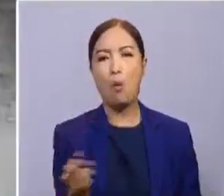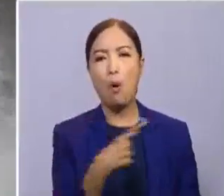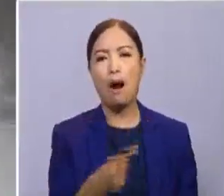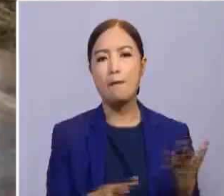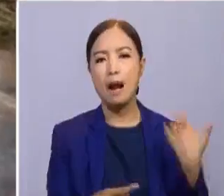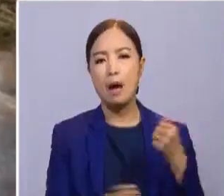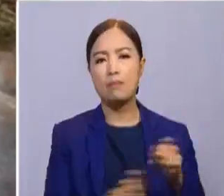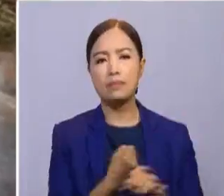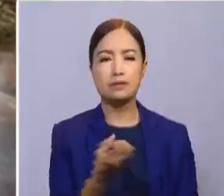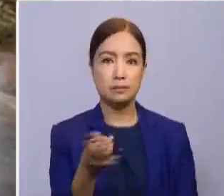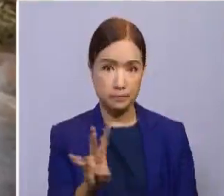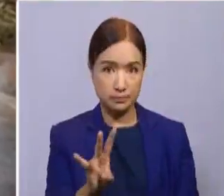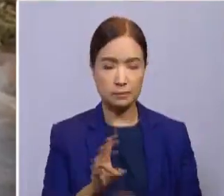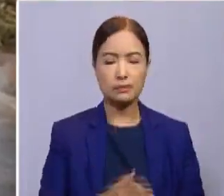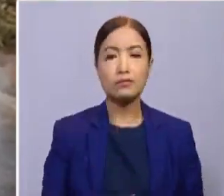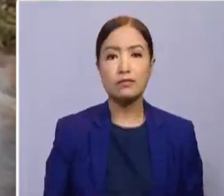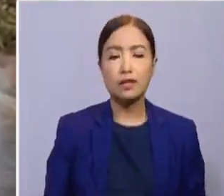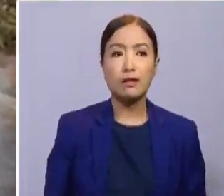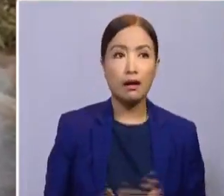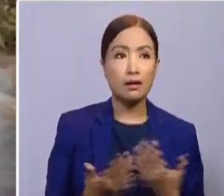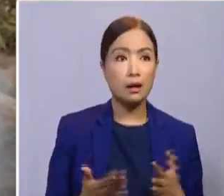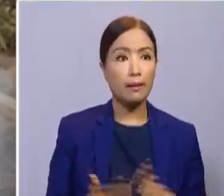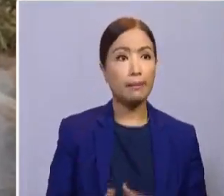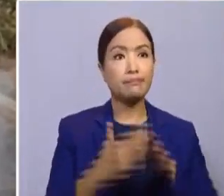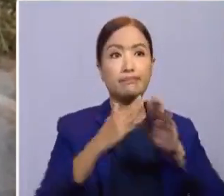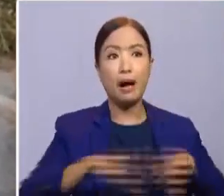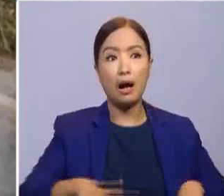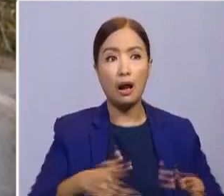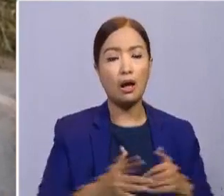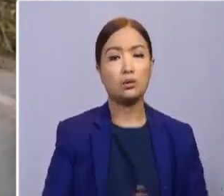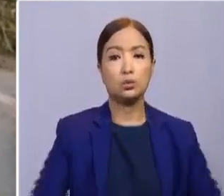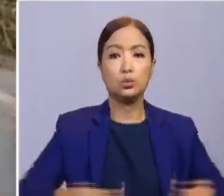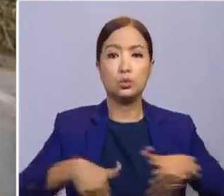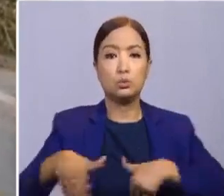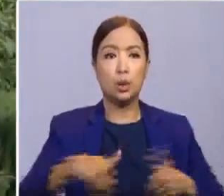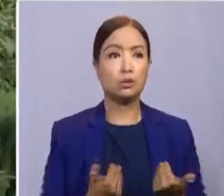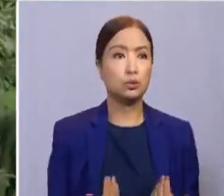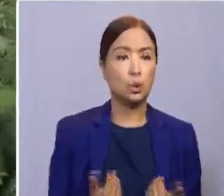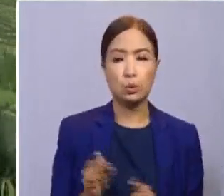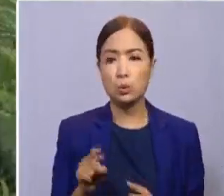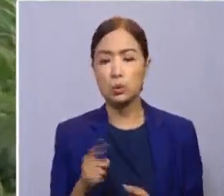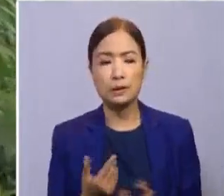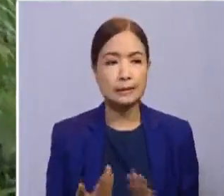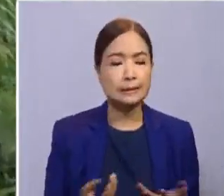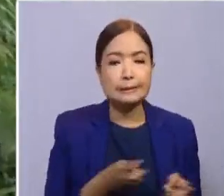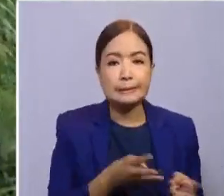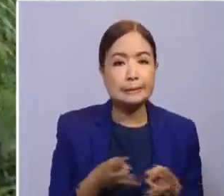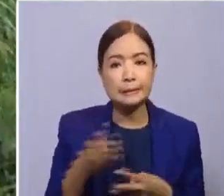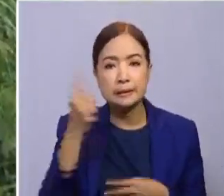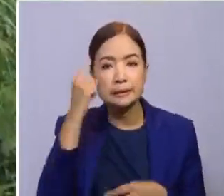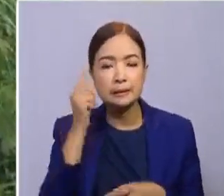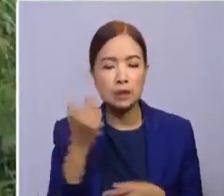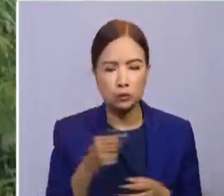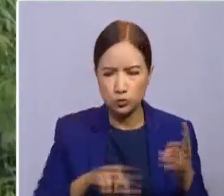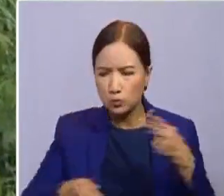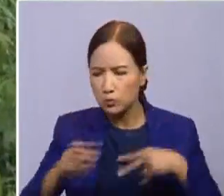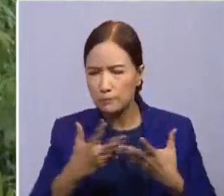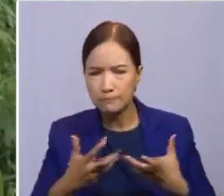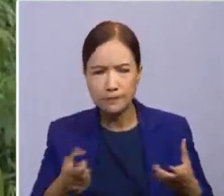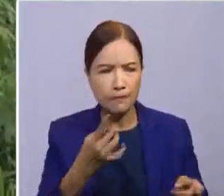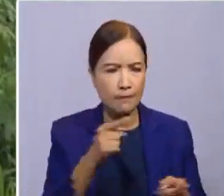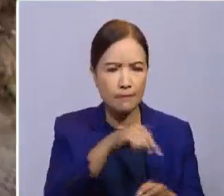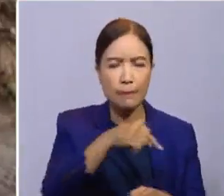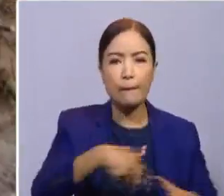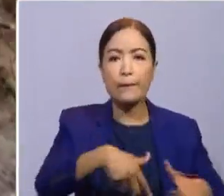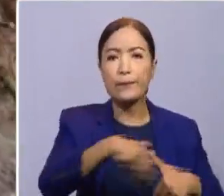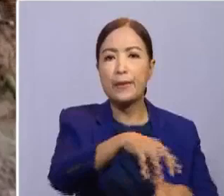แรงมากแต่ว่าทำพอสะพานขาดแล้วชาวบ้านก็ตอนนี้ก็เร่งอยู่นะคะเร่งไปสำรวจความเสียหายในชุม